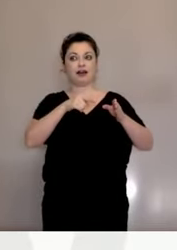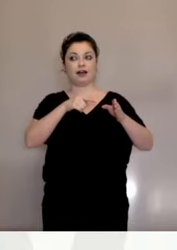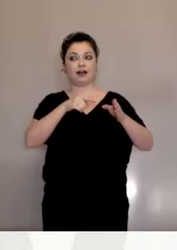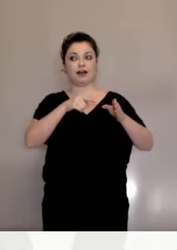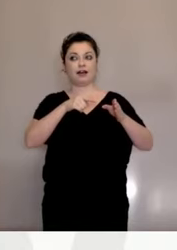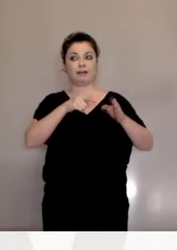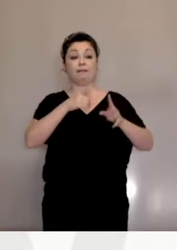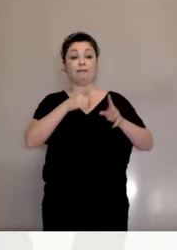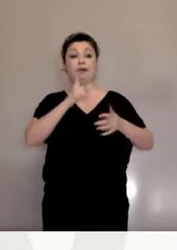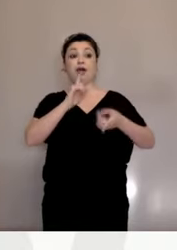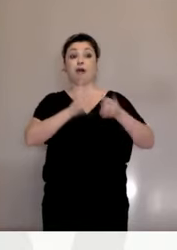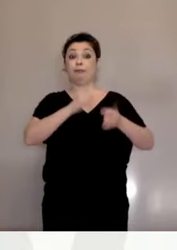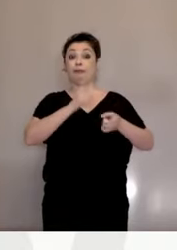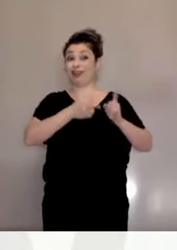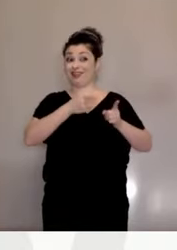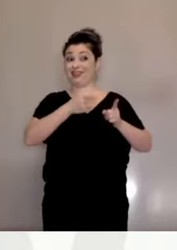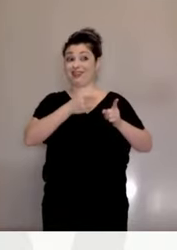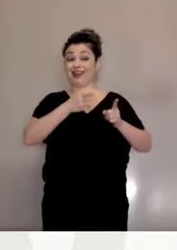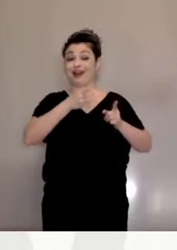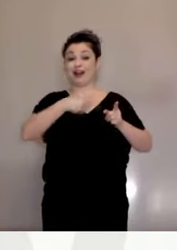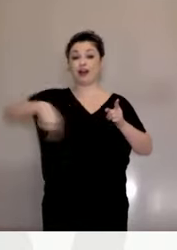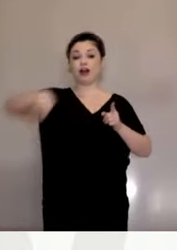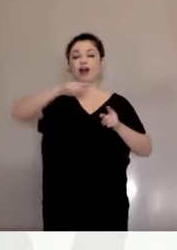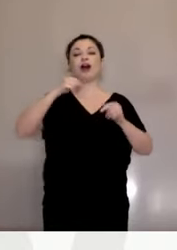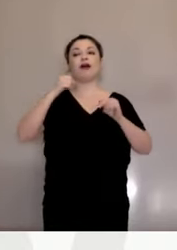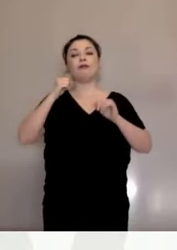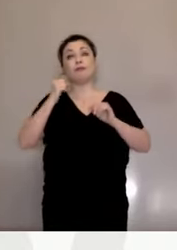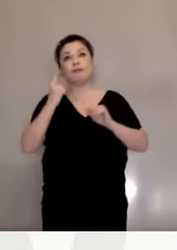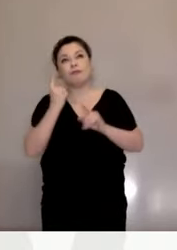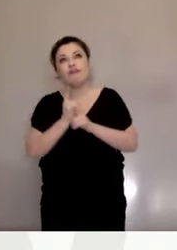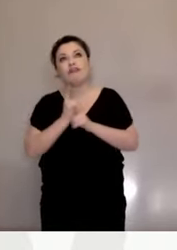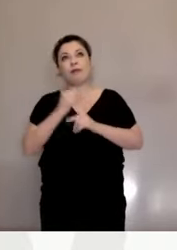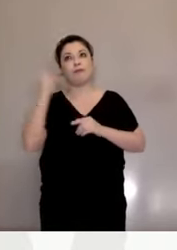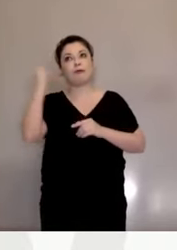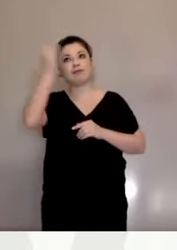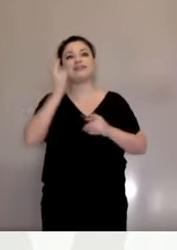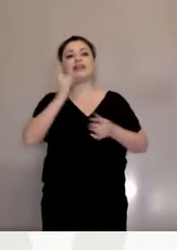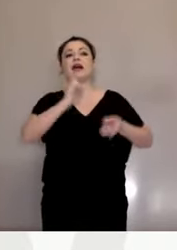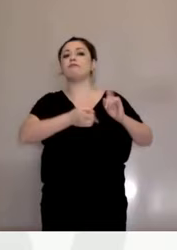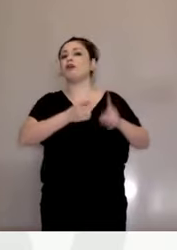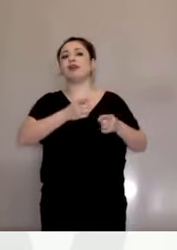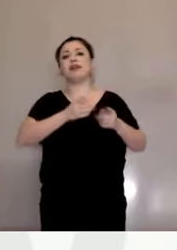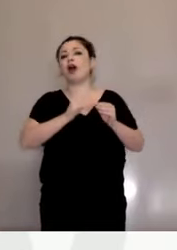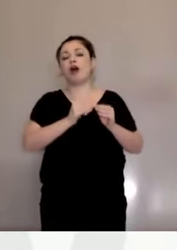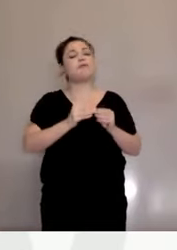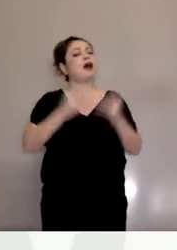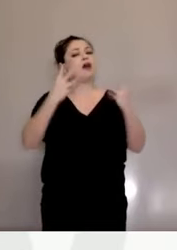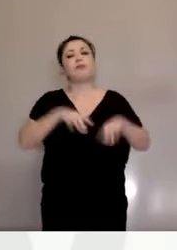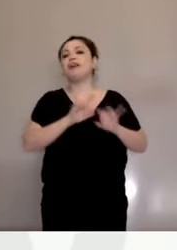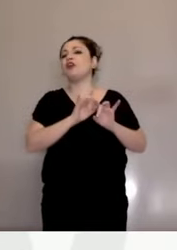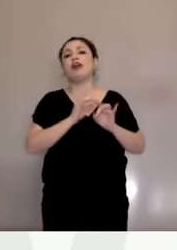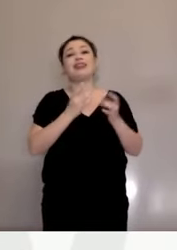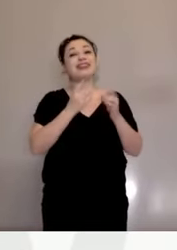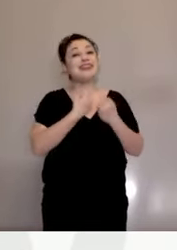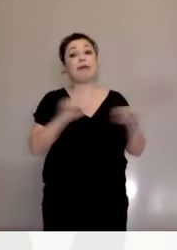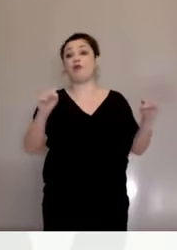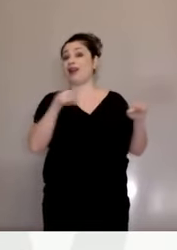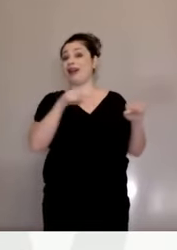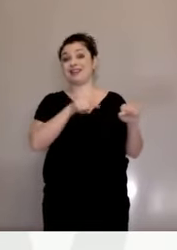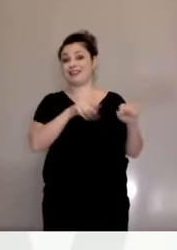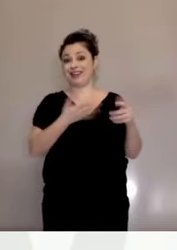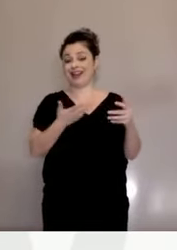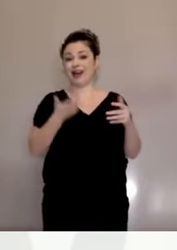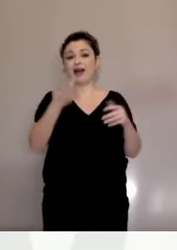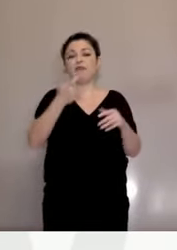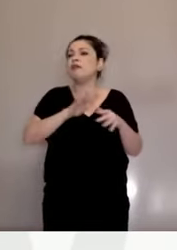possiamo pensare una politica naturalmente come democrazia, perché non è l'altra possibilità,